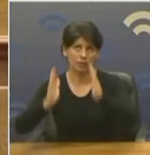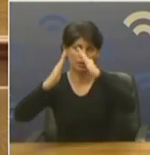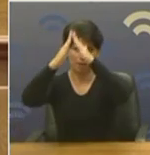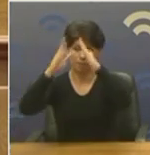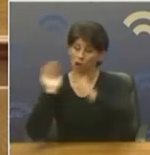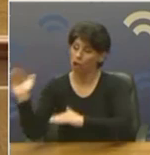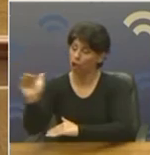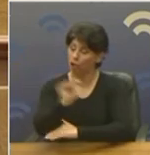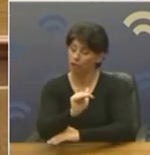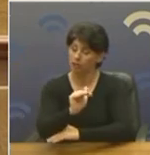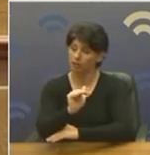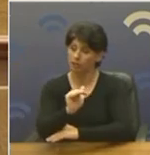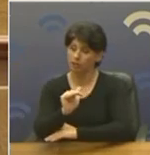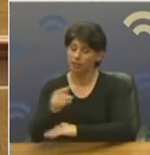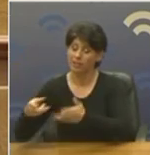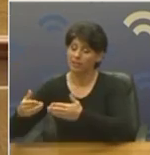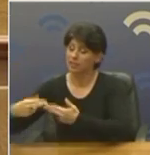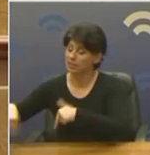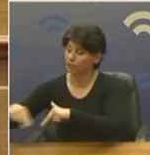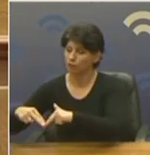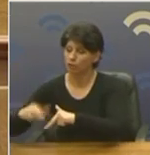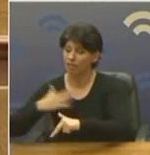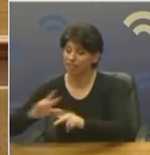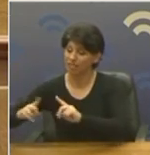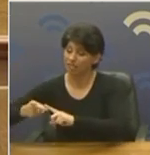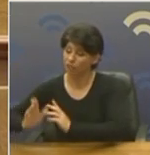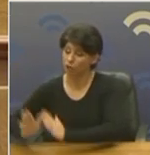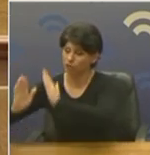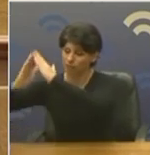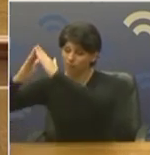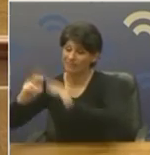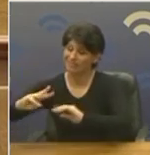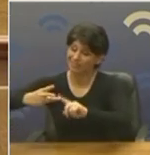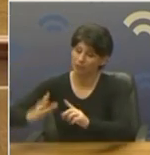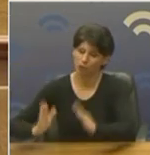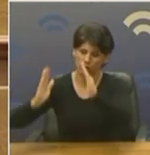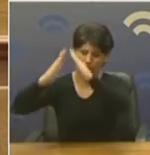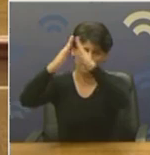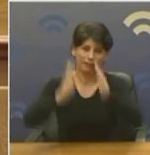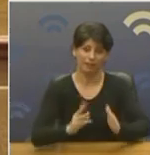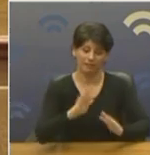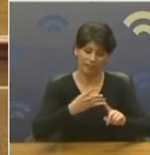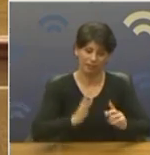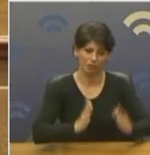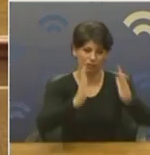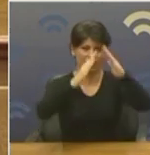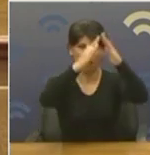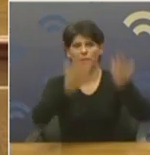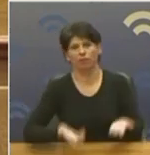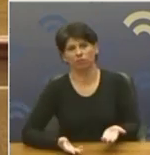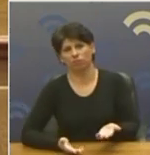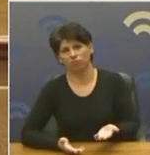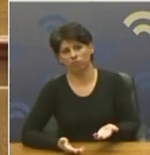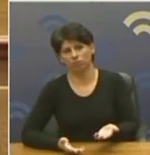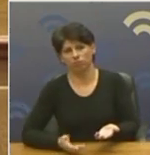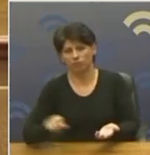τους συμβούλους σας. Δεν πηγαίνουν ποτέ στο ίδιο τζαμί. Θα χρειαστεί και δεύτερο τζαμί. Και τρίτο τζαμί. Και τέταρτο τζαμί. Πολλά τζαμιά, πιστέψτε με. Γιατί δεν